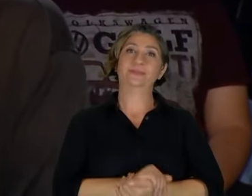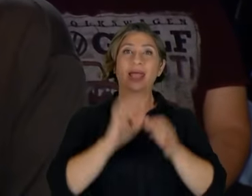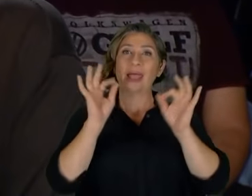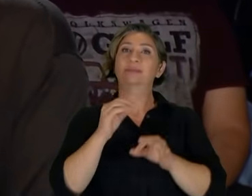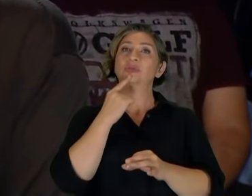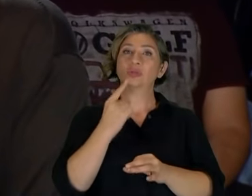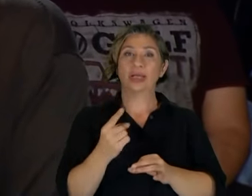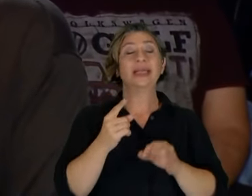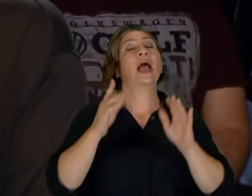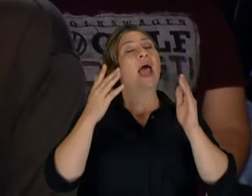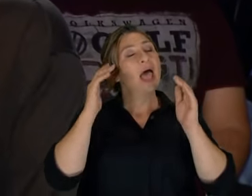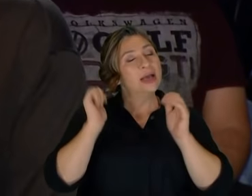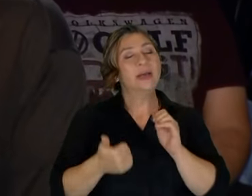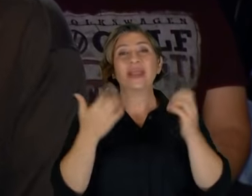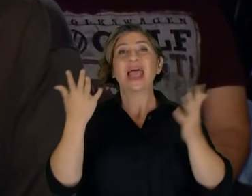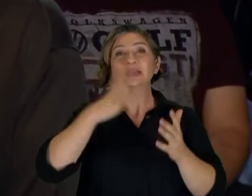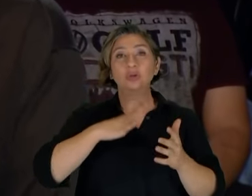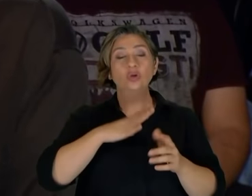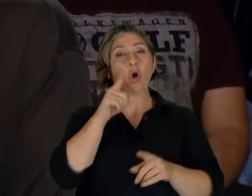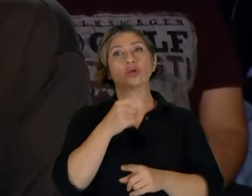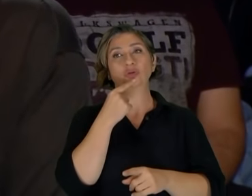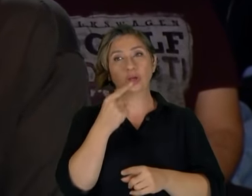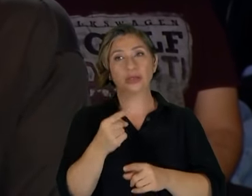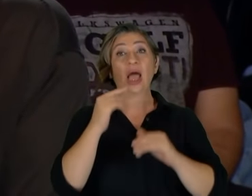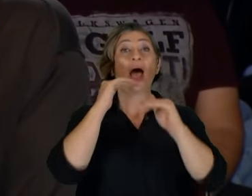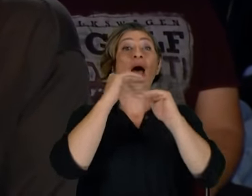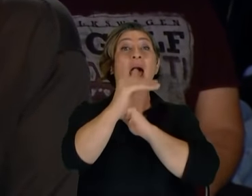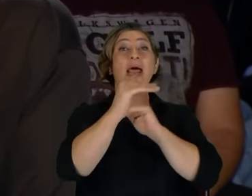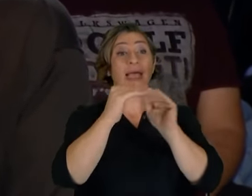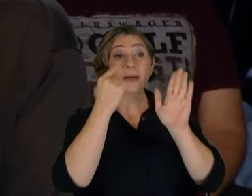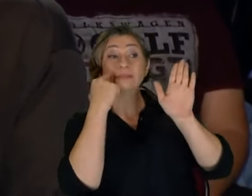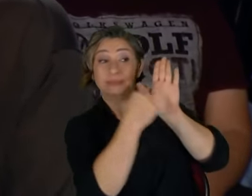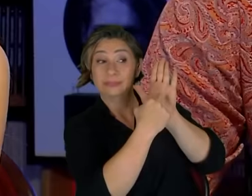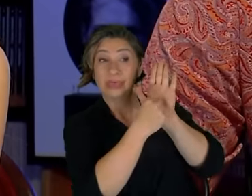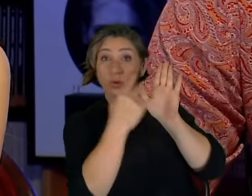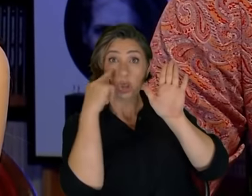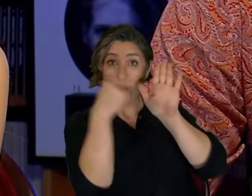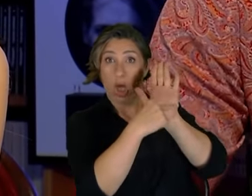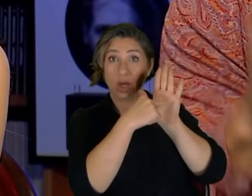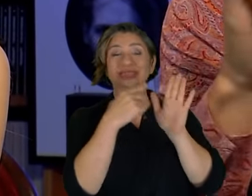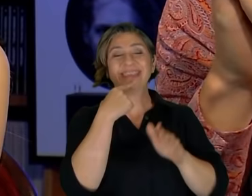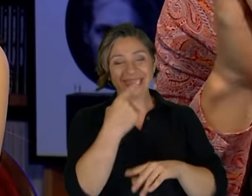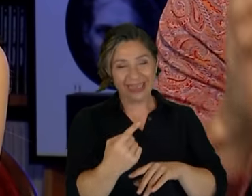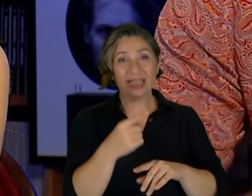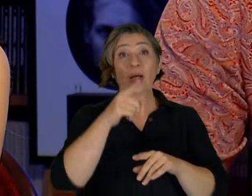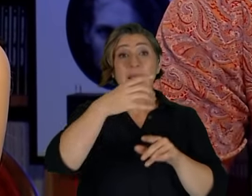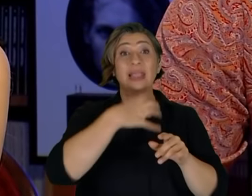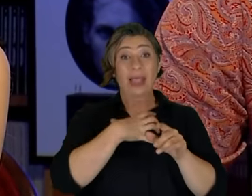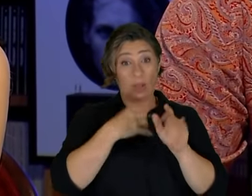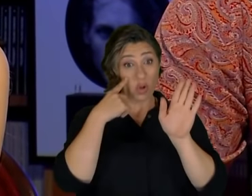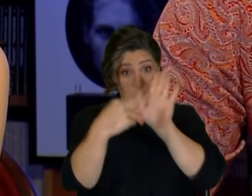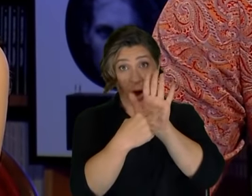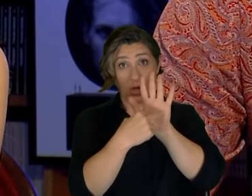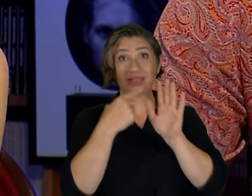Hep söyledik. Her zaman ne istiyorsak onu söyledik. Halka ayna tutmayı hiç bırakmadık. Evet. Onlara kendilerini göstermek